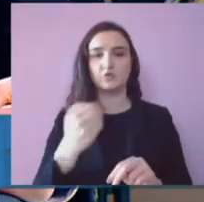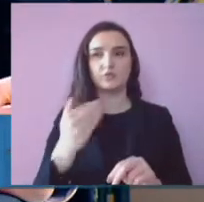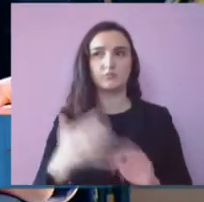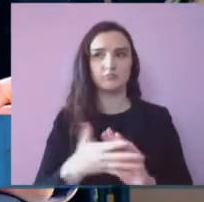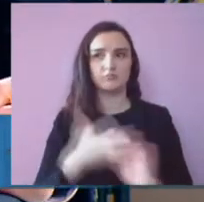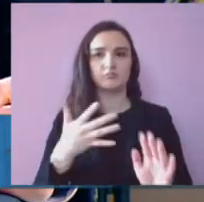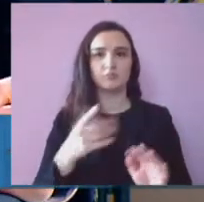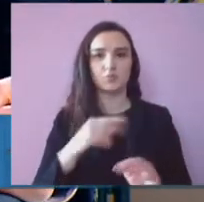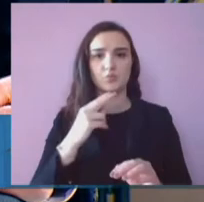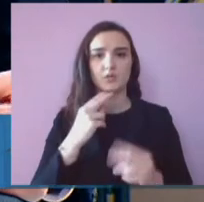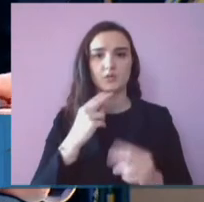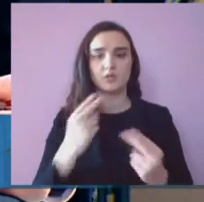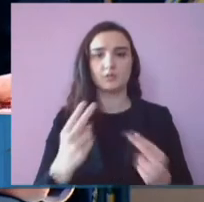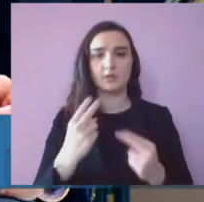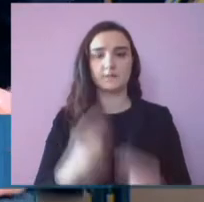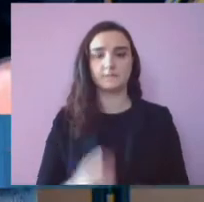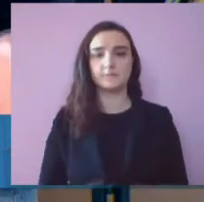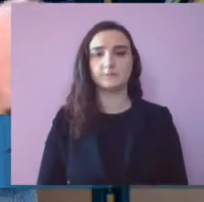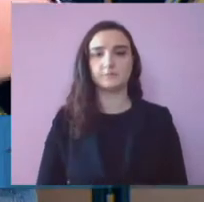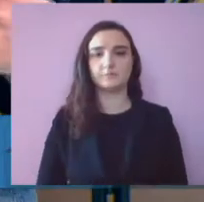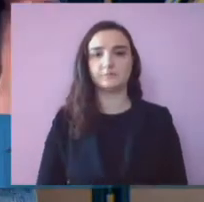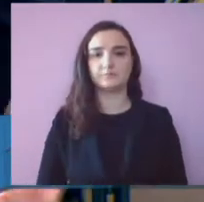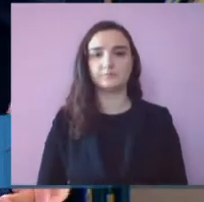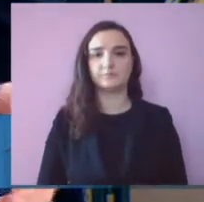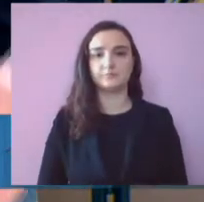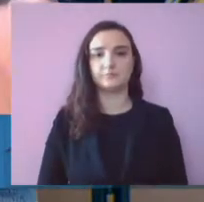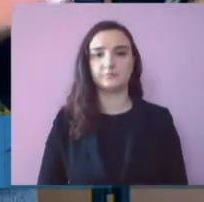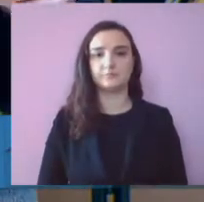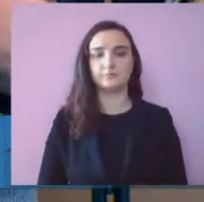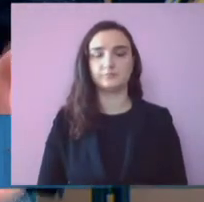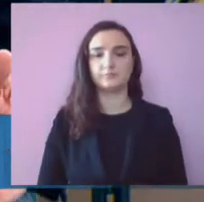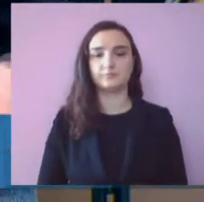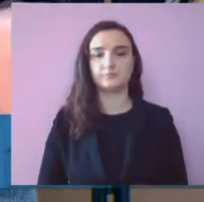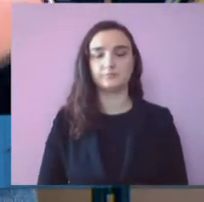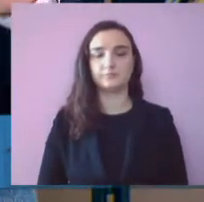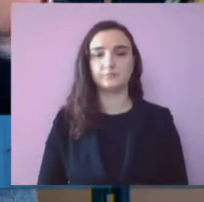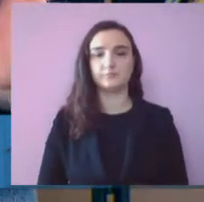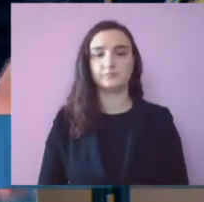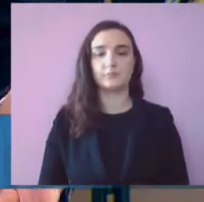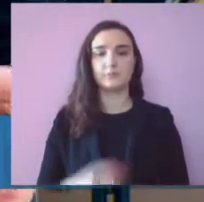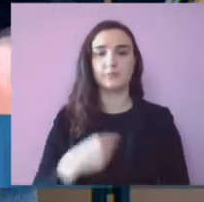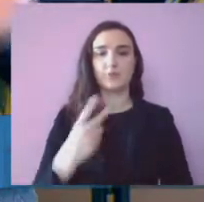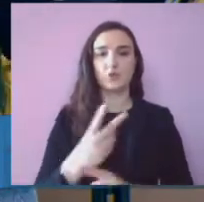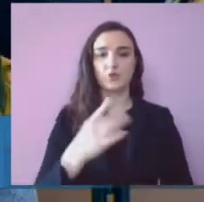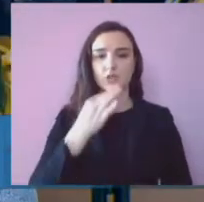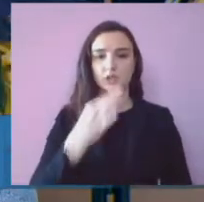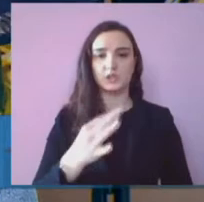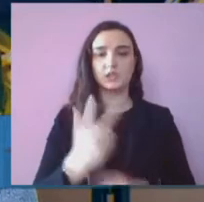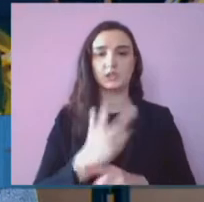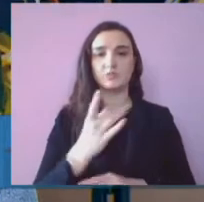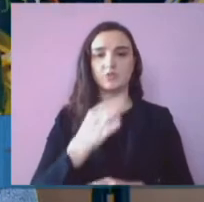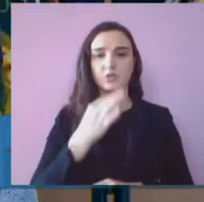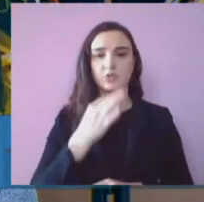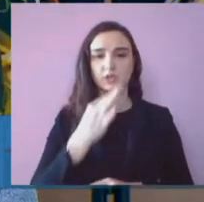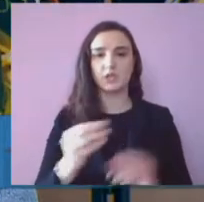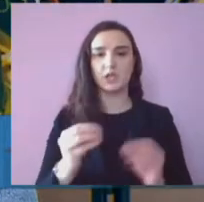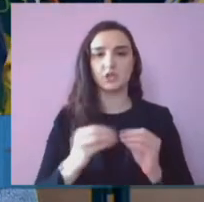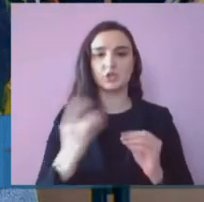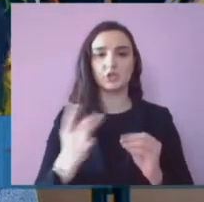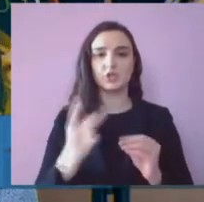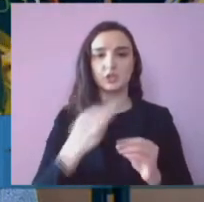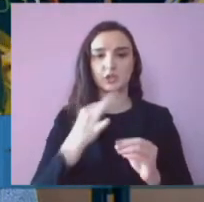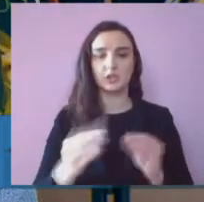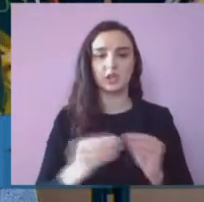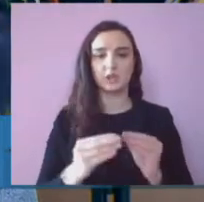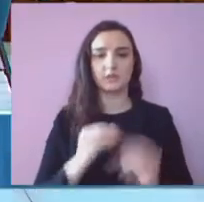ყურადღება მიიპყრო. დია. მიხდით? ჩვენ კიდევ ბრაზდებით, კაცო, ორჯერ გითხარი, სამჯერ გითხარი, ათჯერ გითხარი, მაინც იგივე საკითხი. ანუ